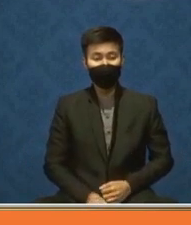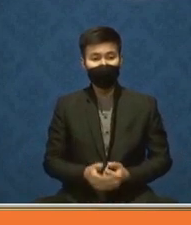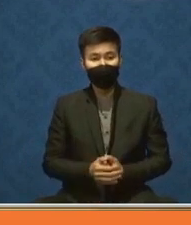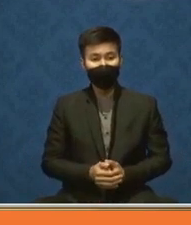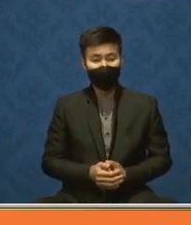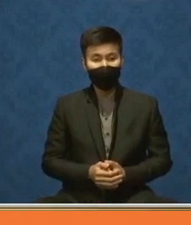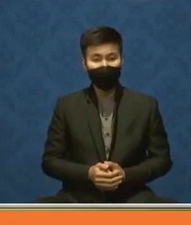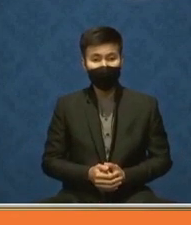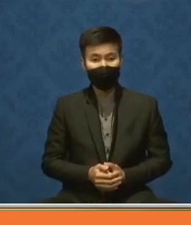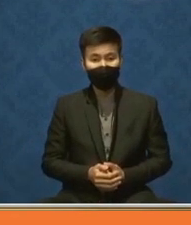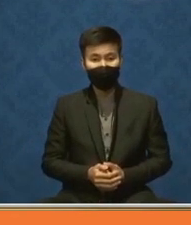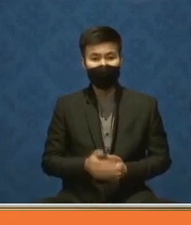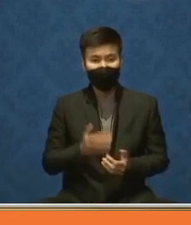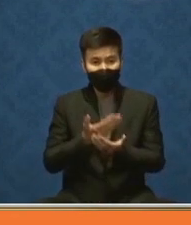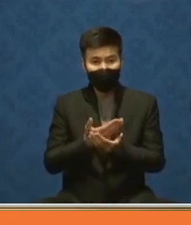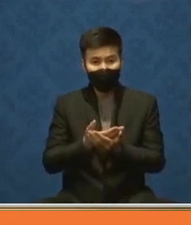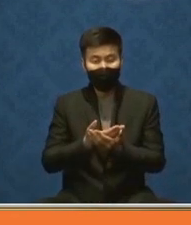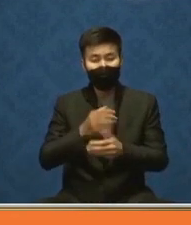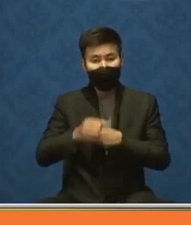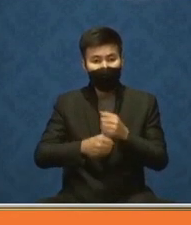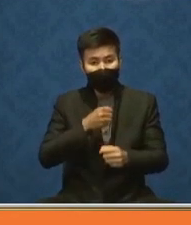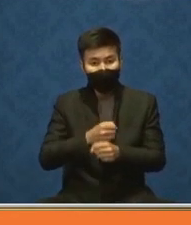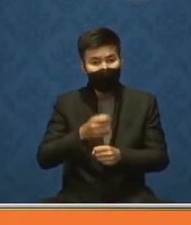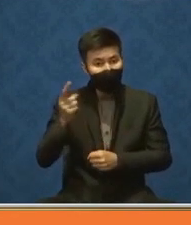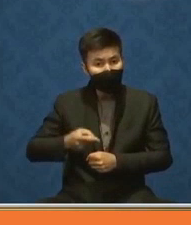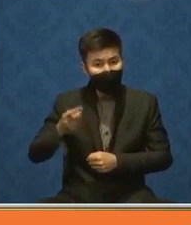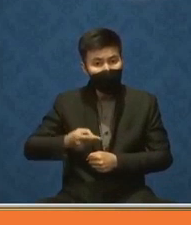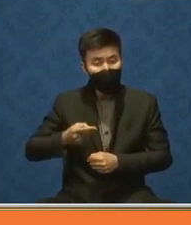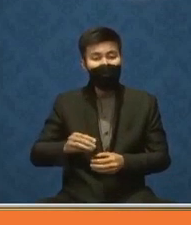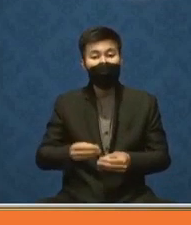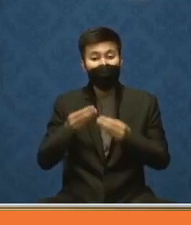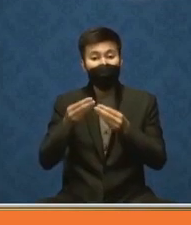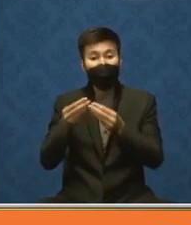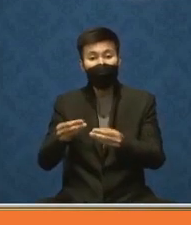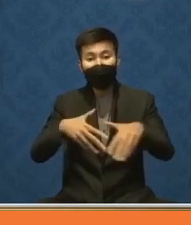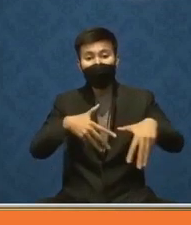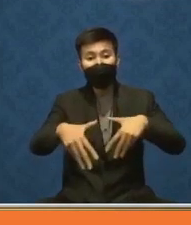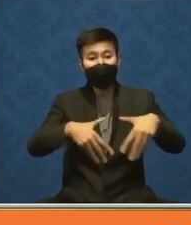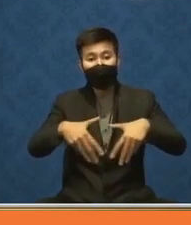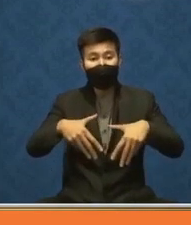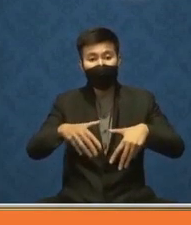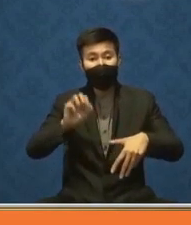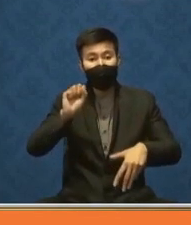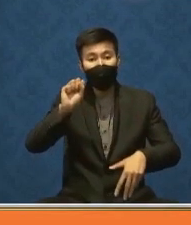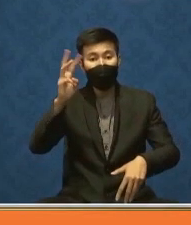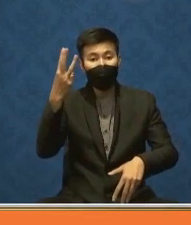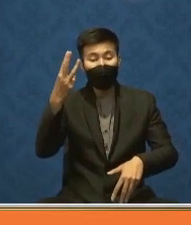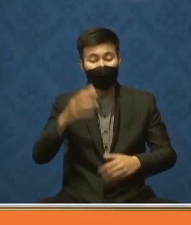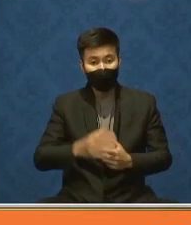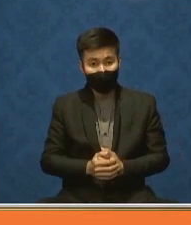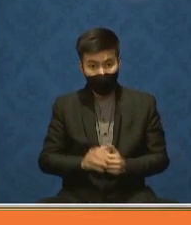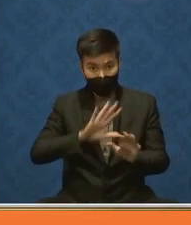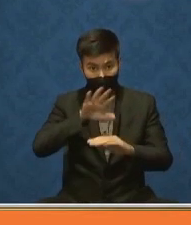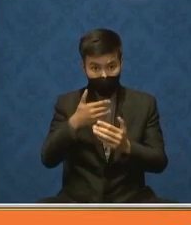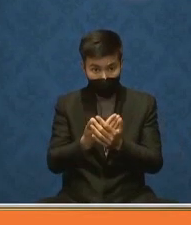แล้วก็นำเงินส่วนเพิ่มของงบประมาณประจำปีนะครับให้กลับมาเป็นสวัสดิการประชาชนครับทั้งหมดแล้วเนี่ยยืนยันจะได้งบประมาณราย